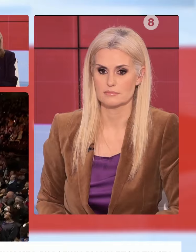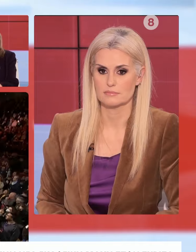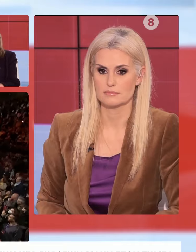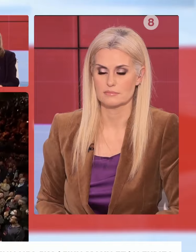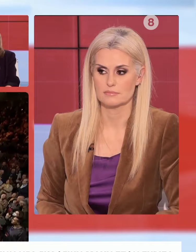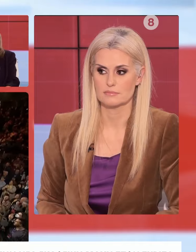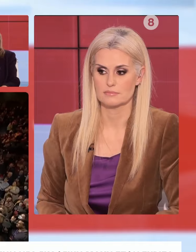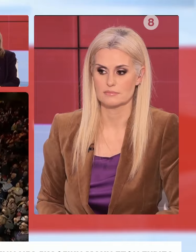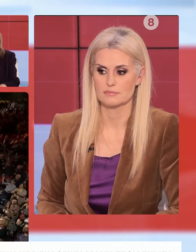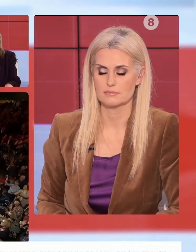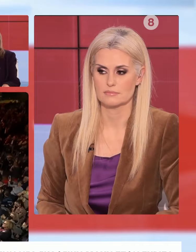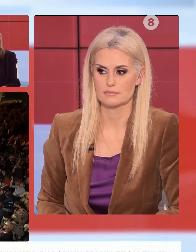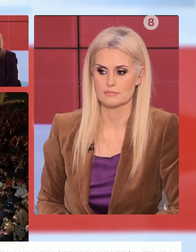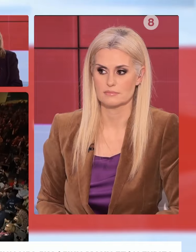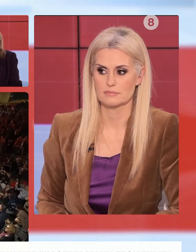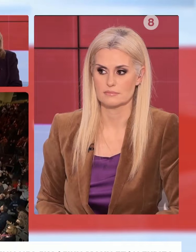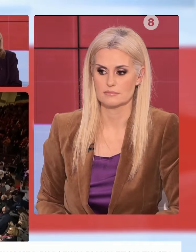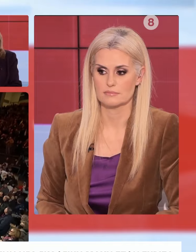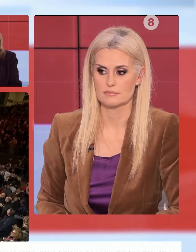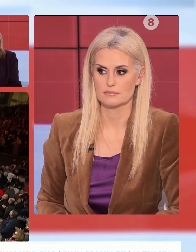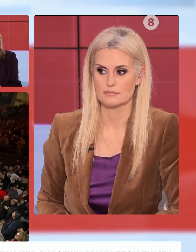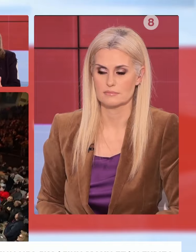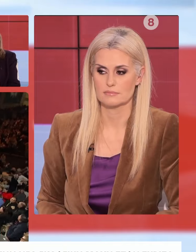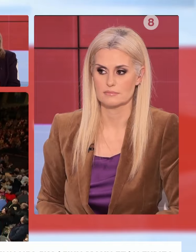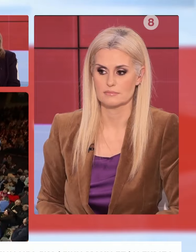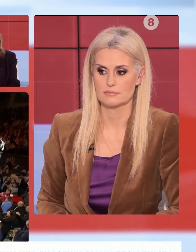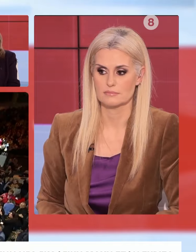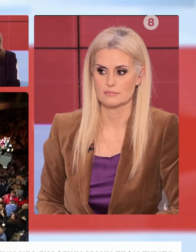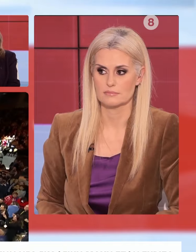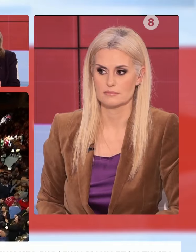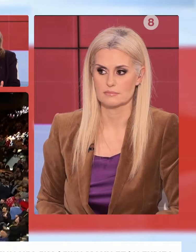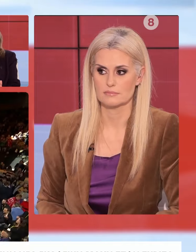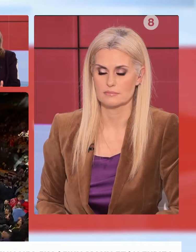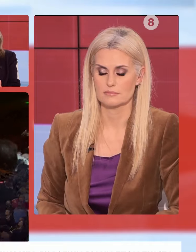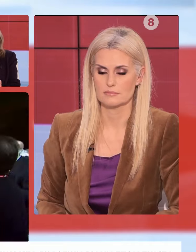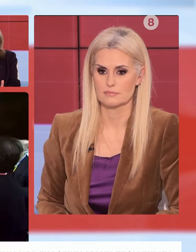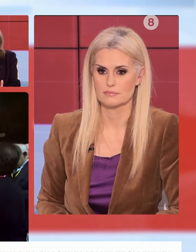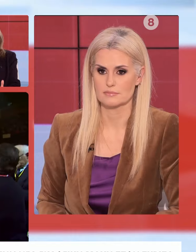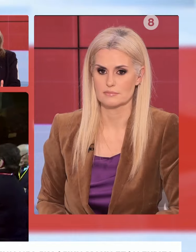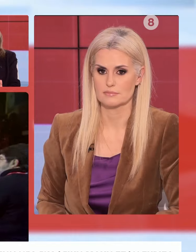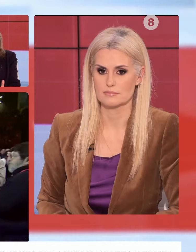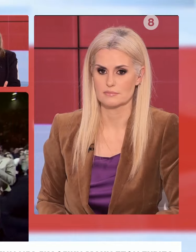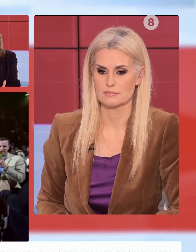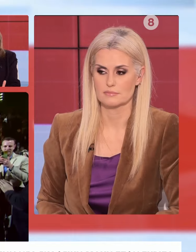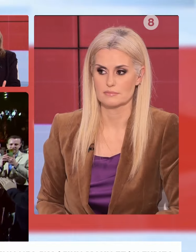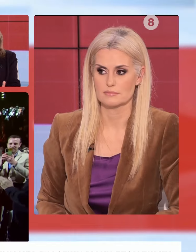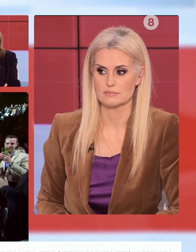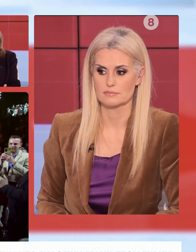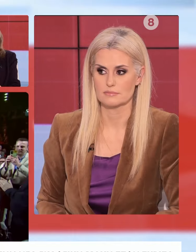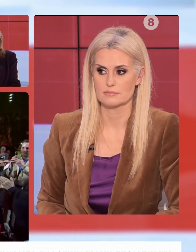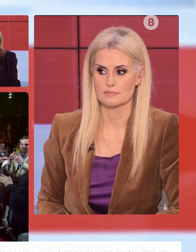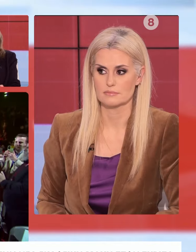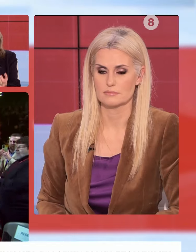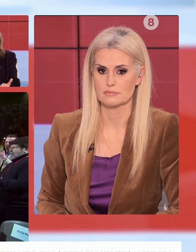κάποιες ψήφους που θα πηγαίναν από το ένα στρατόπεδο και δεν θα έχεις μια πραγματική δύναμη. Δηλαδή, δεν θα σου